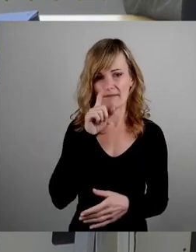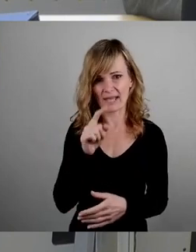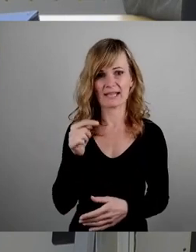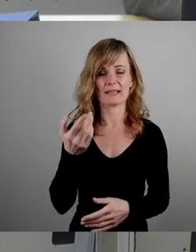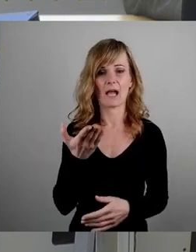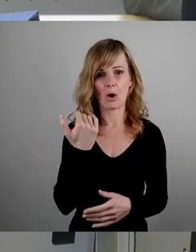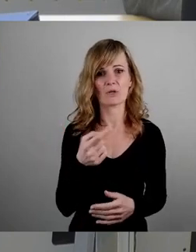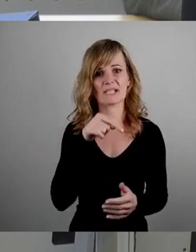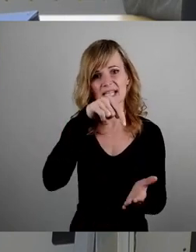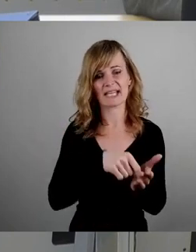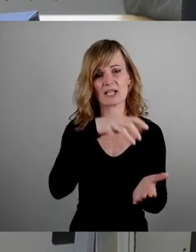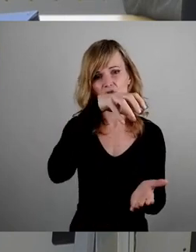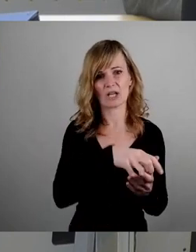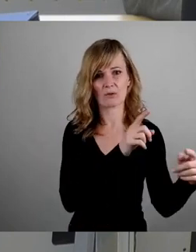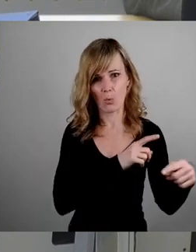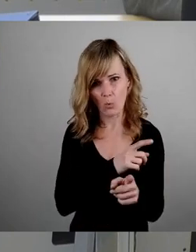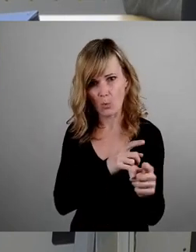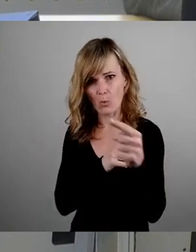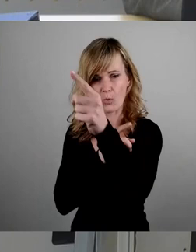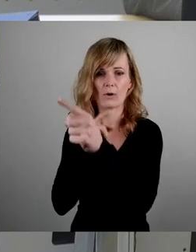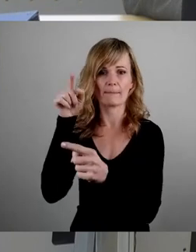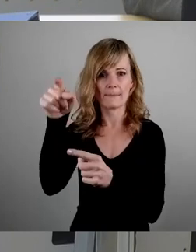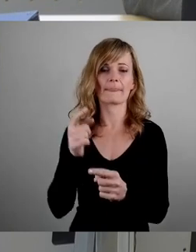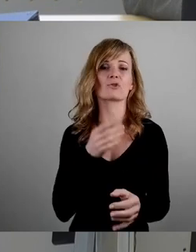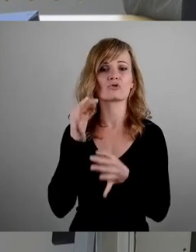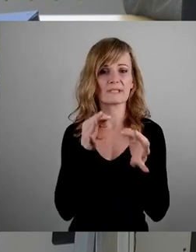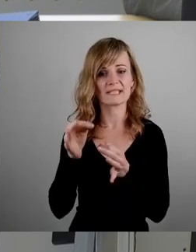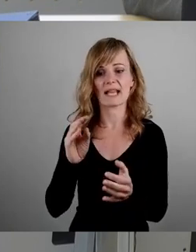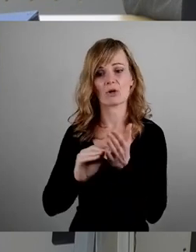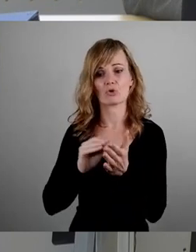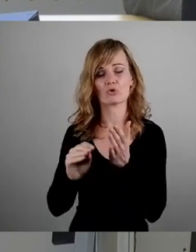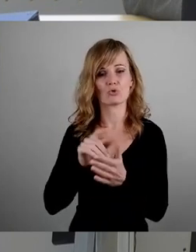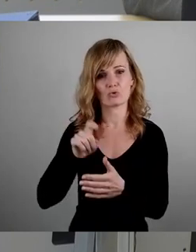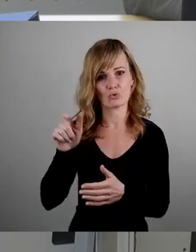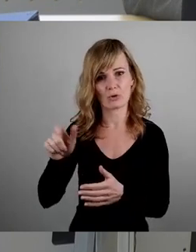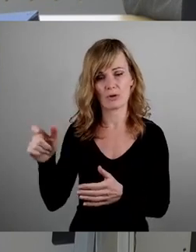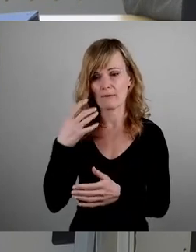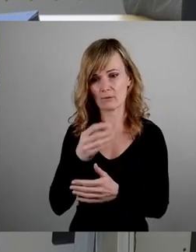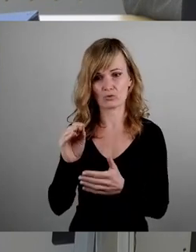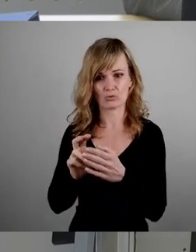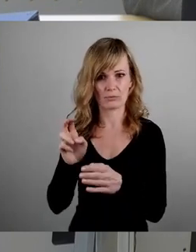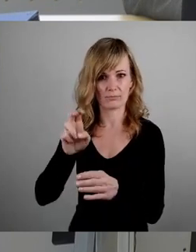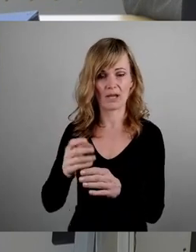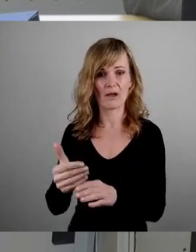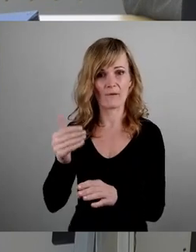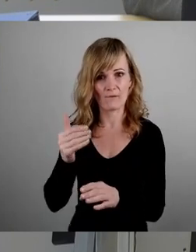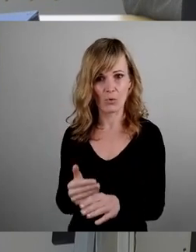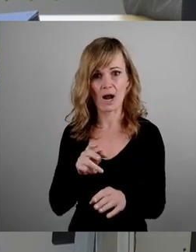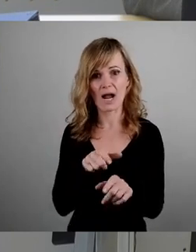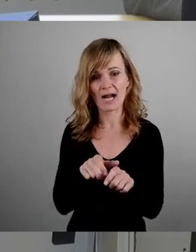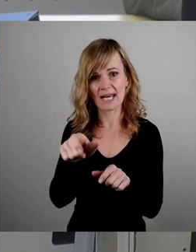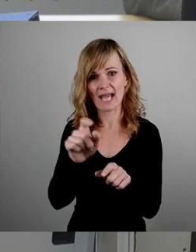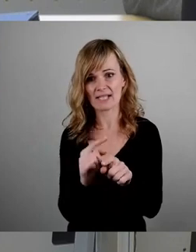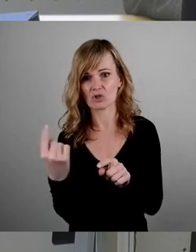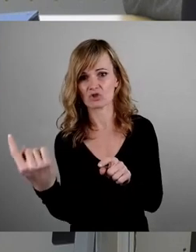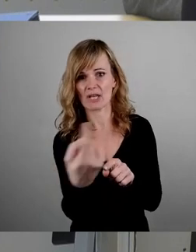hochfährt, sodass insbesondere Schülerinnen und Schüler, die in die Schule gehen wollen, schon vor der Gleisschleife aussteigen können. Das heißt, schon